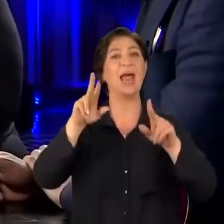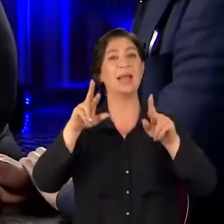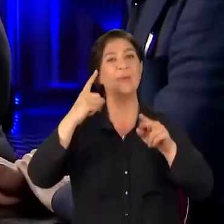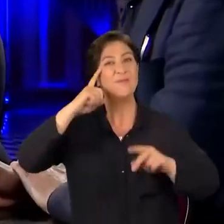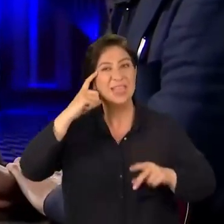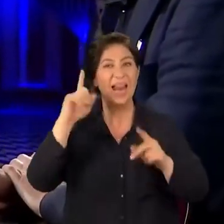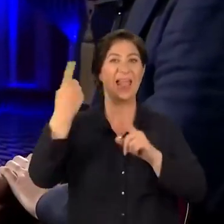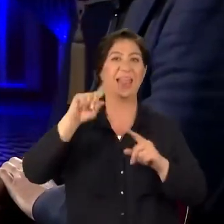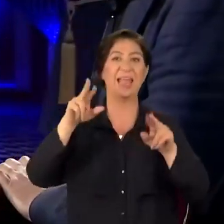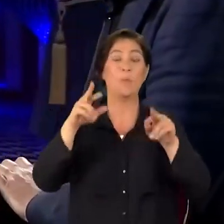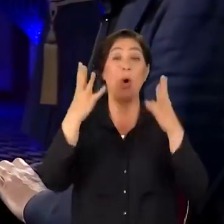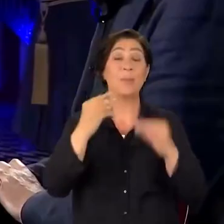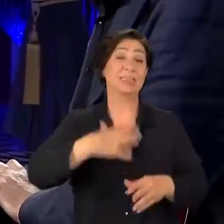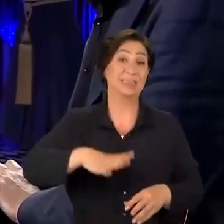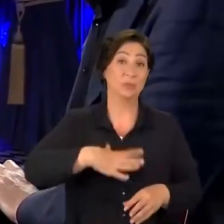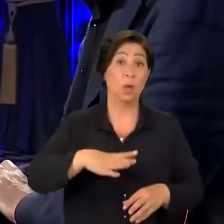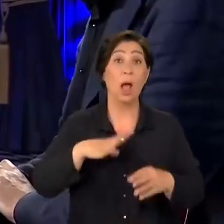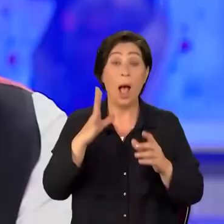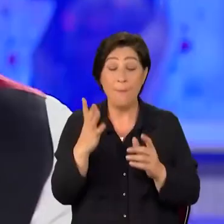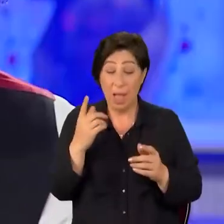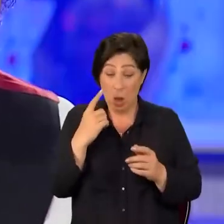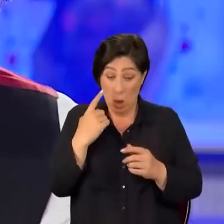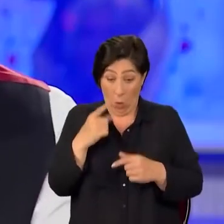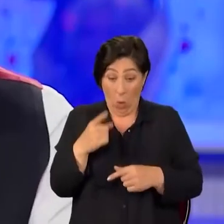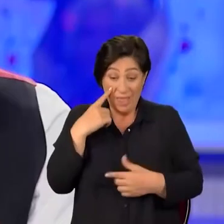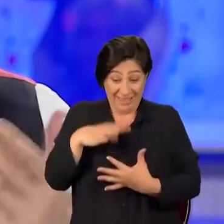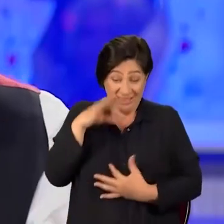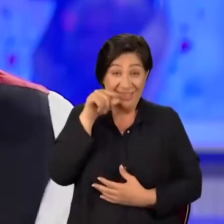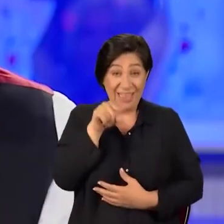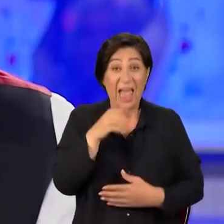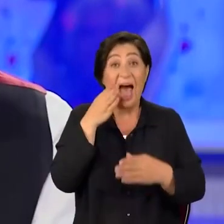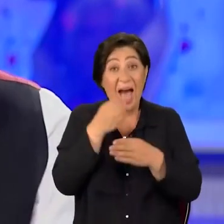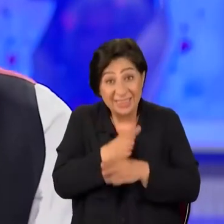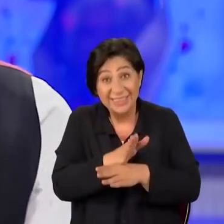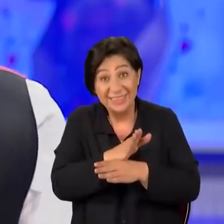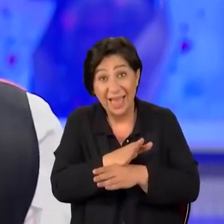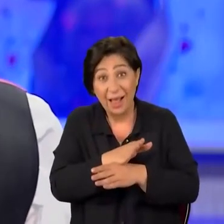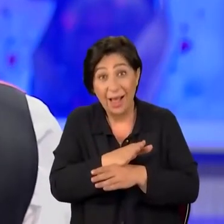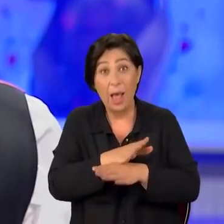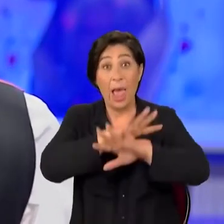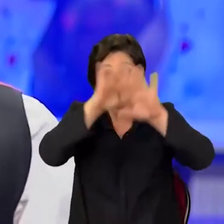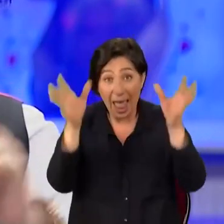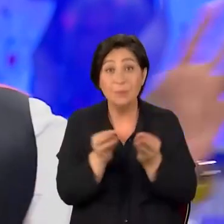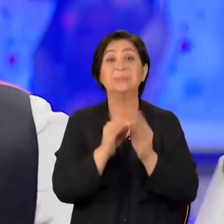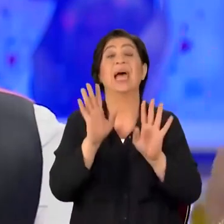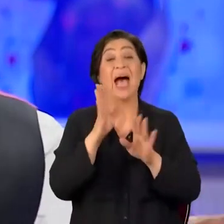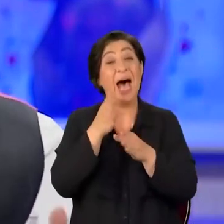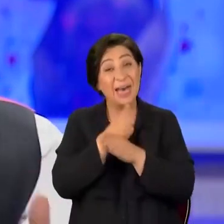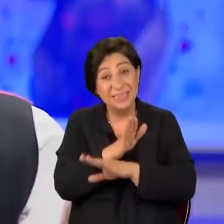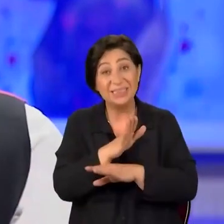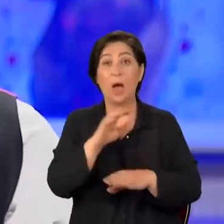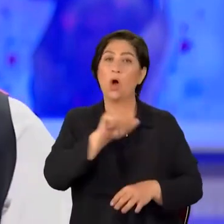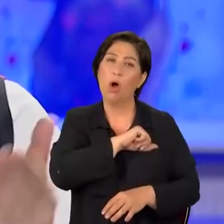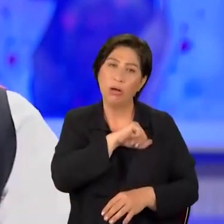kamuoyu önderi, kanaat önderi olarak görmek istiyorlar. Fakat kanaat önderi olarak görülmek istenen o insanlar aslında, yani hepsini kapsamayalım